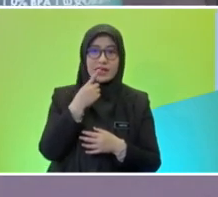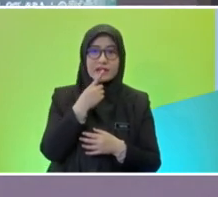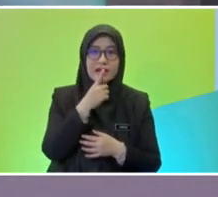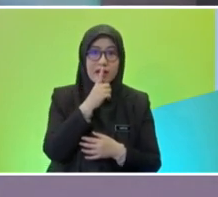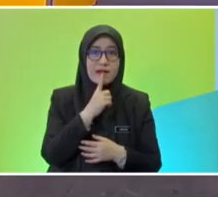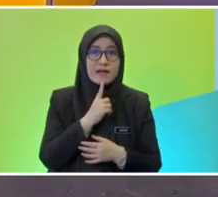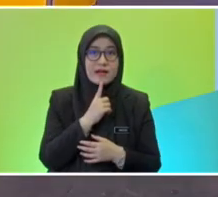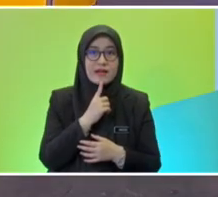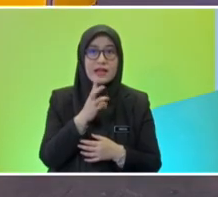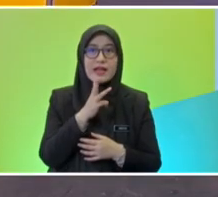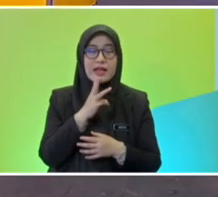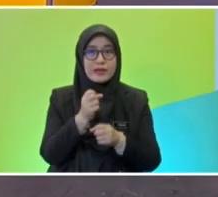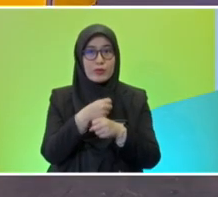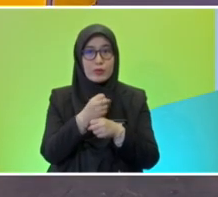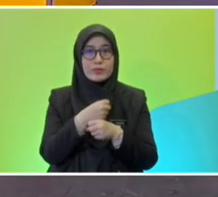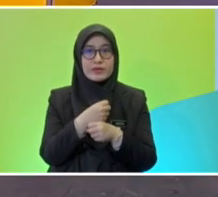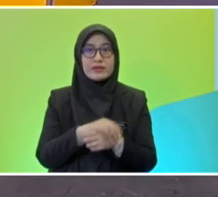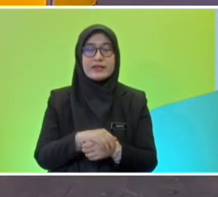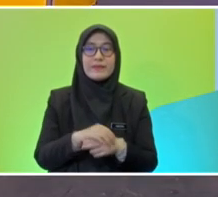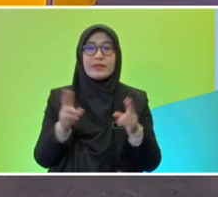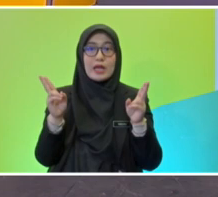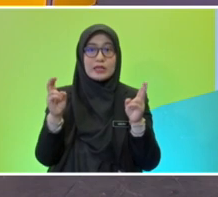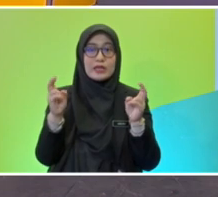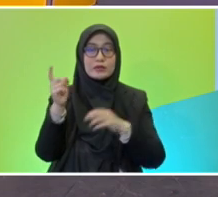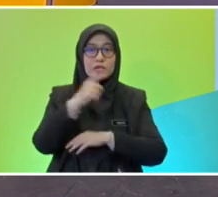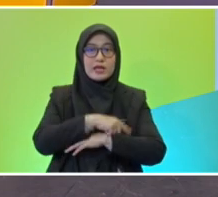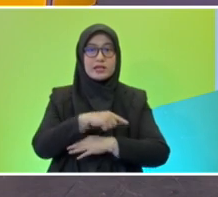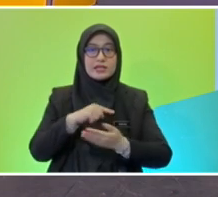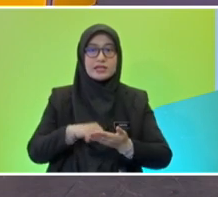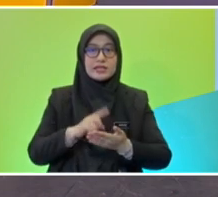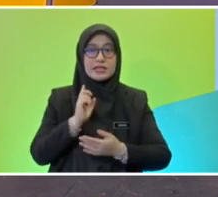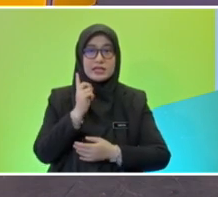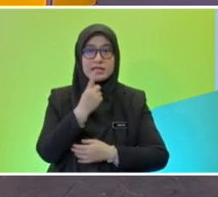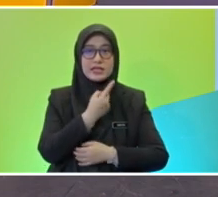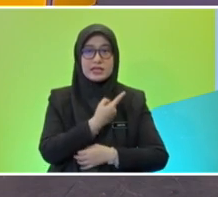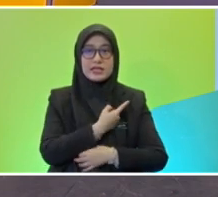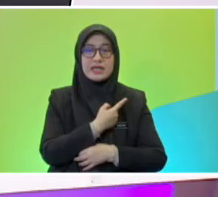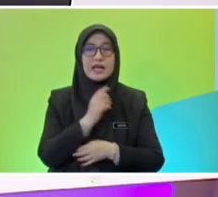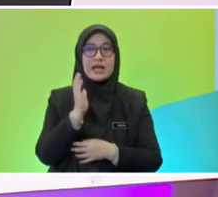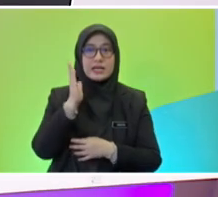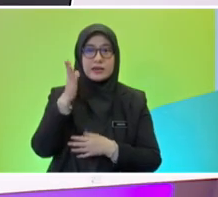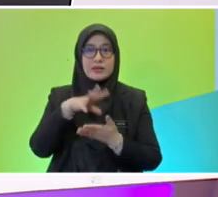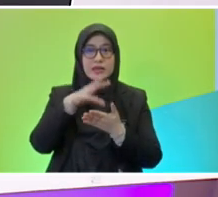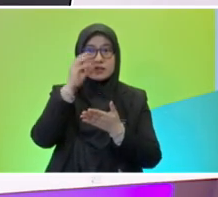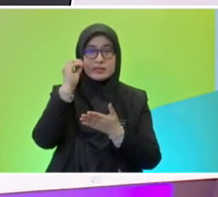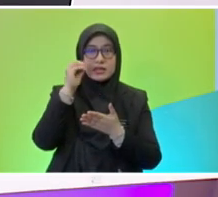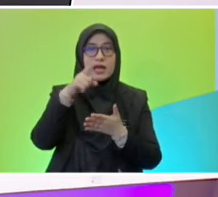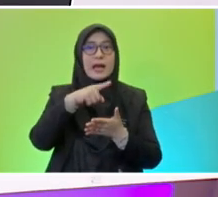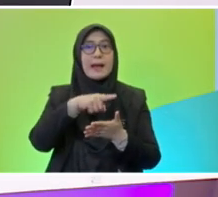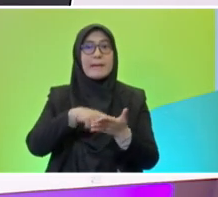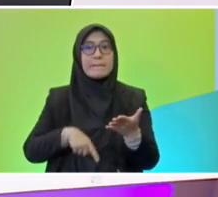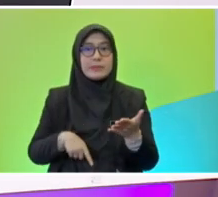sebenarnya untuk kita hari ini kita akan sampai dengan enggak tahu bezel Hah